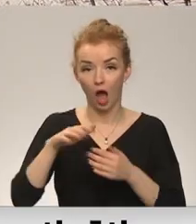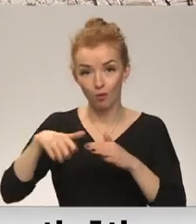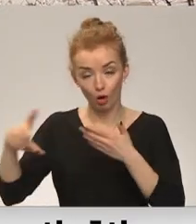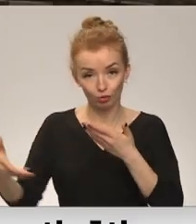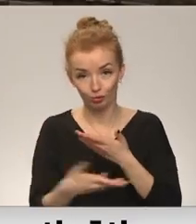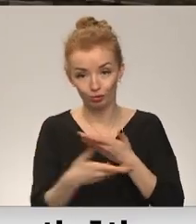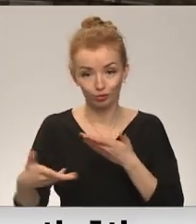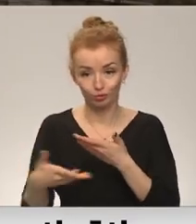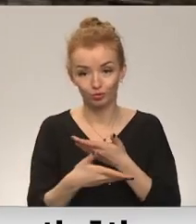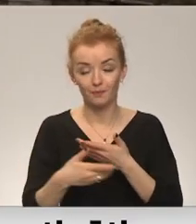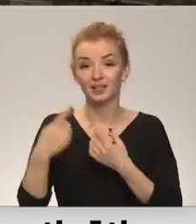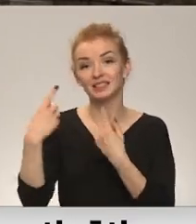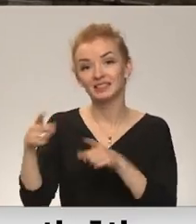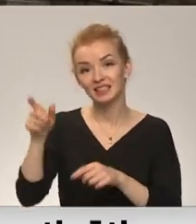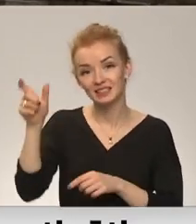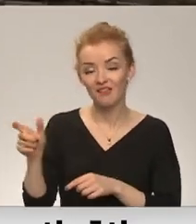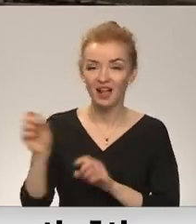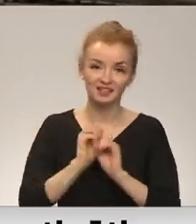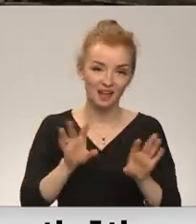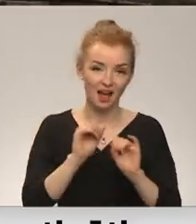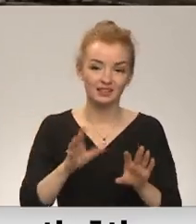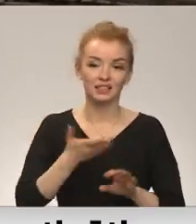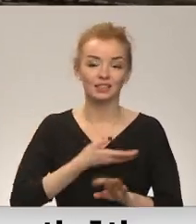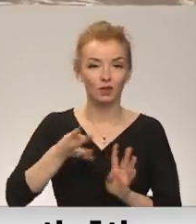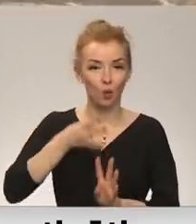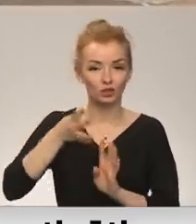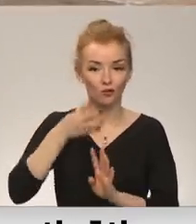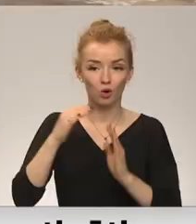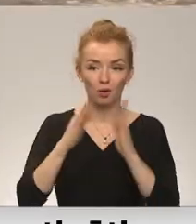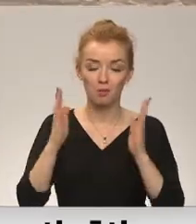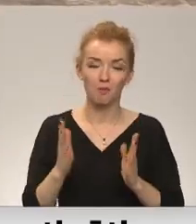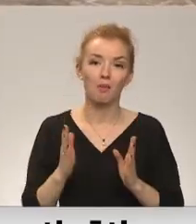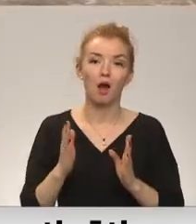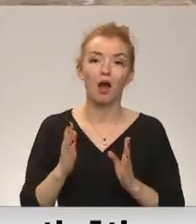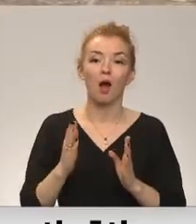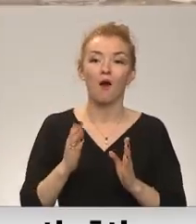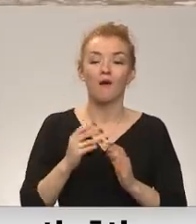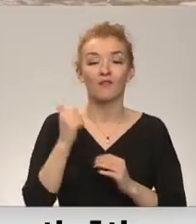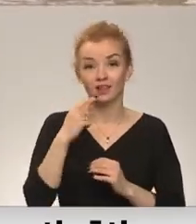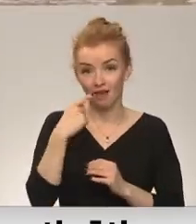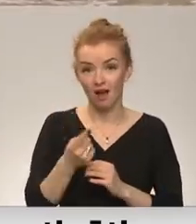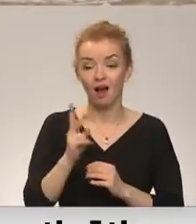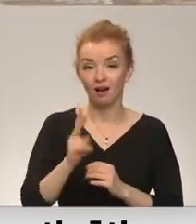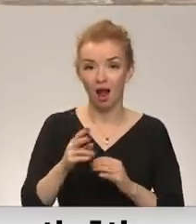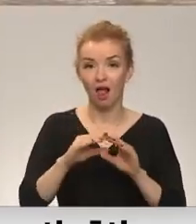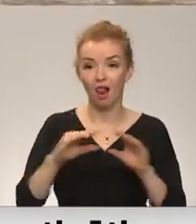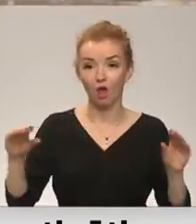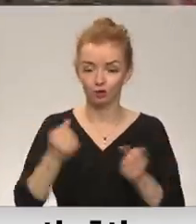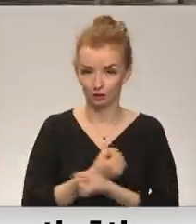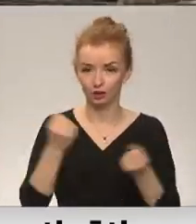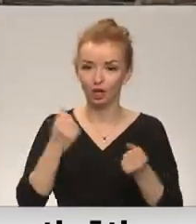aiztecēt. Citi satikties stāsta, ka dzīvo daudz dzīvokļu mājās. Nesaka, ka gluži gaida plūdzu, bet ledus spridzināšanu